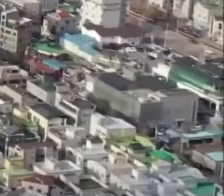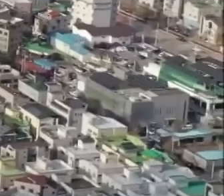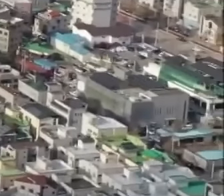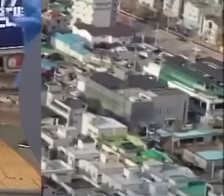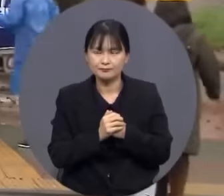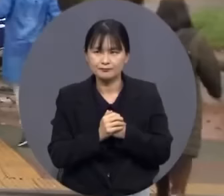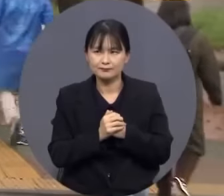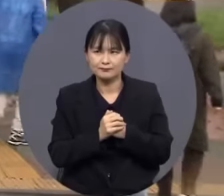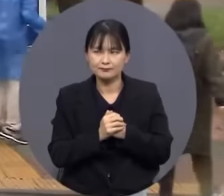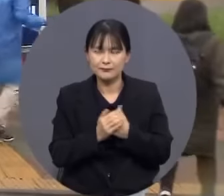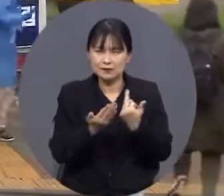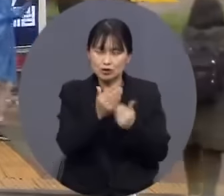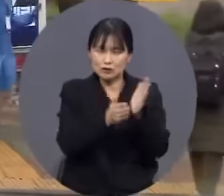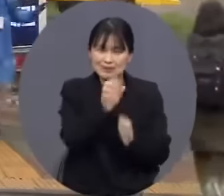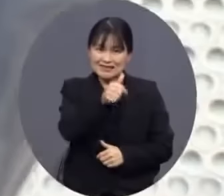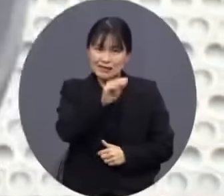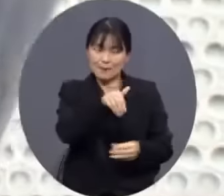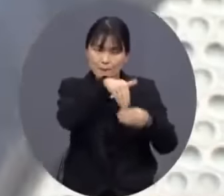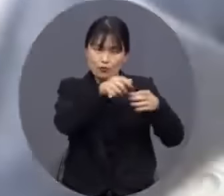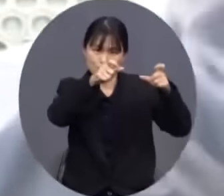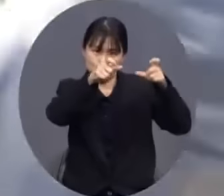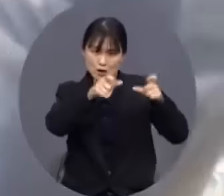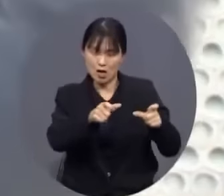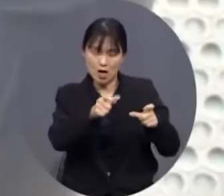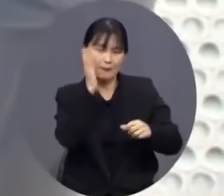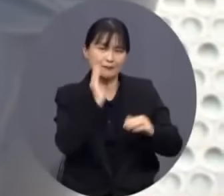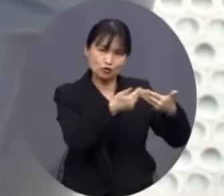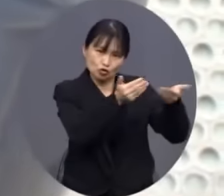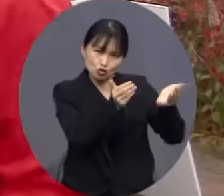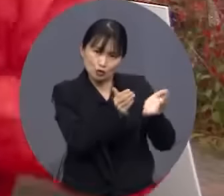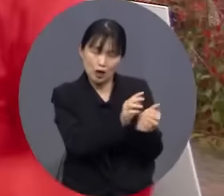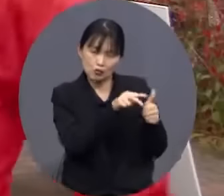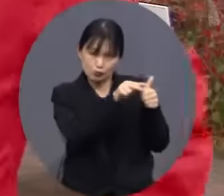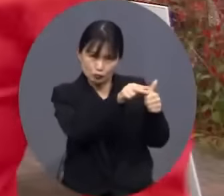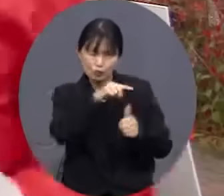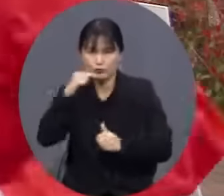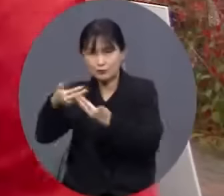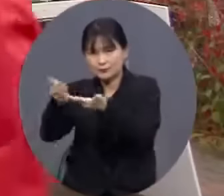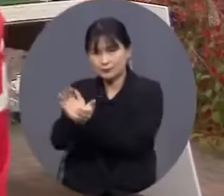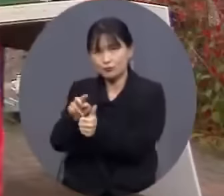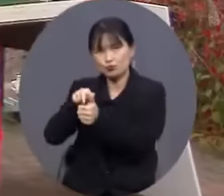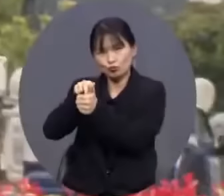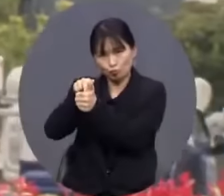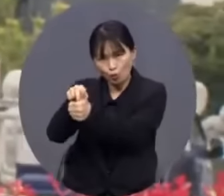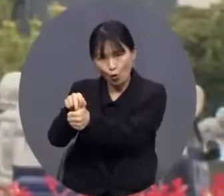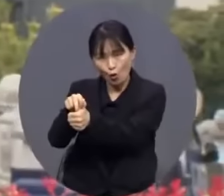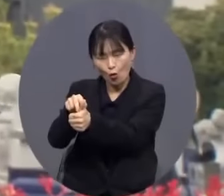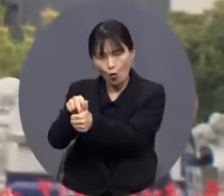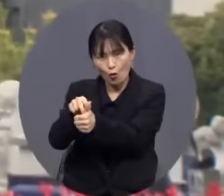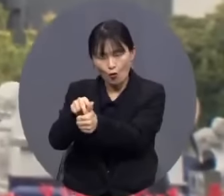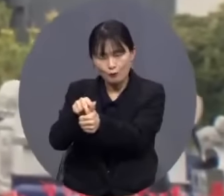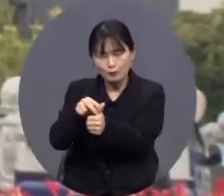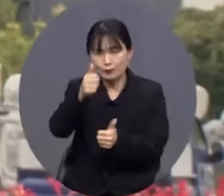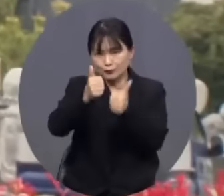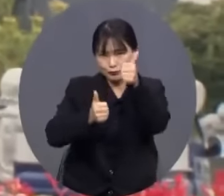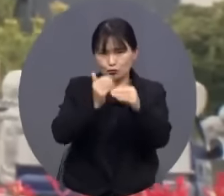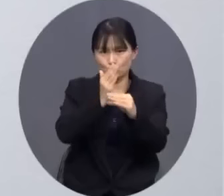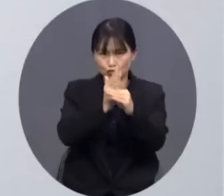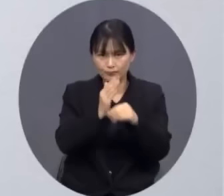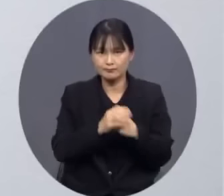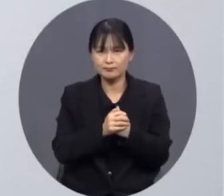있니다 제주시 갑 선거구에서는 더불어민주당 후보와 국민의 힘 후보가 맞대결을 펼치고